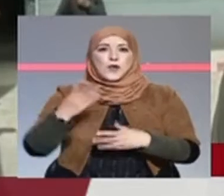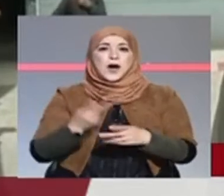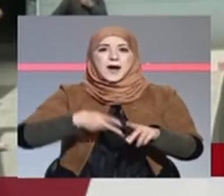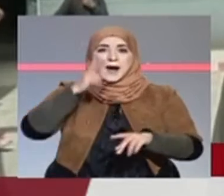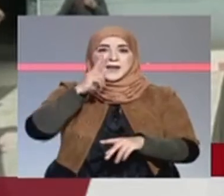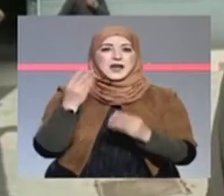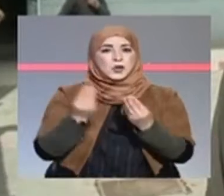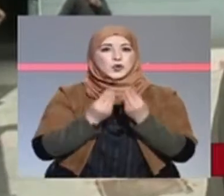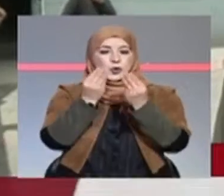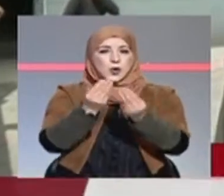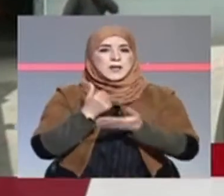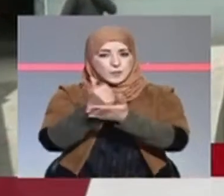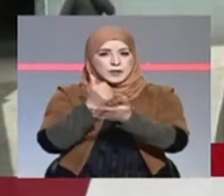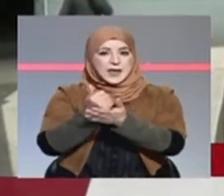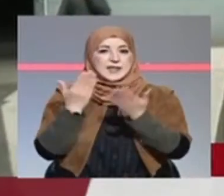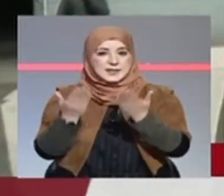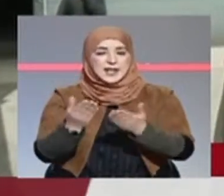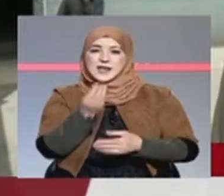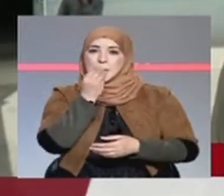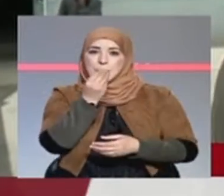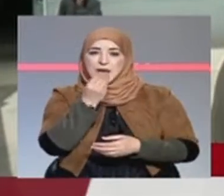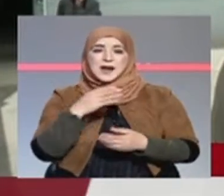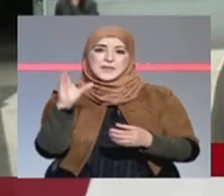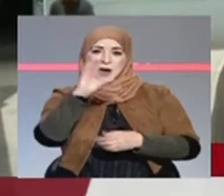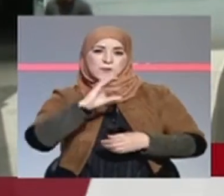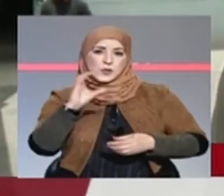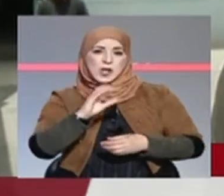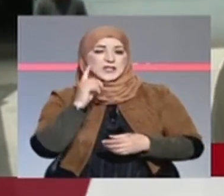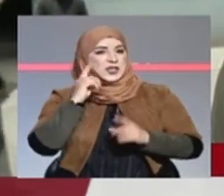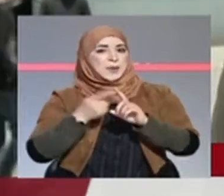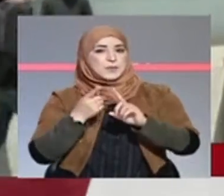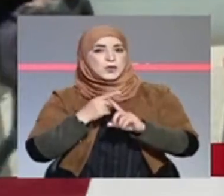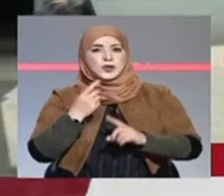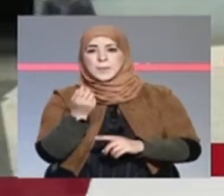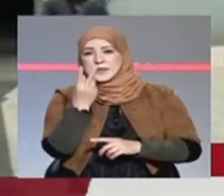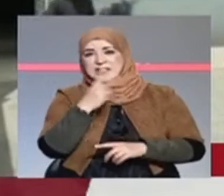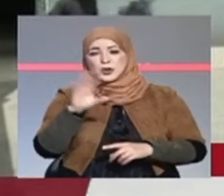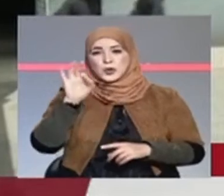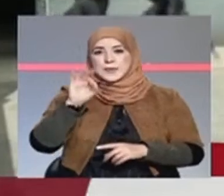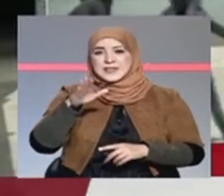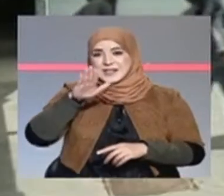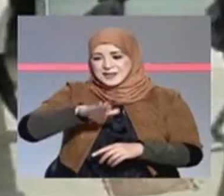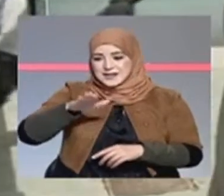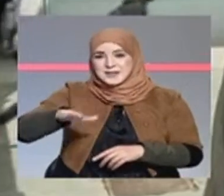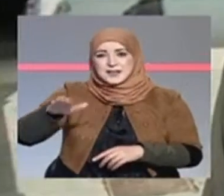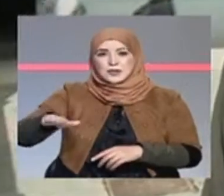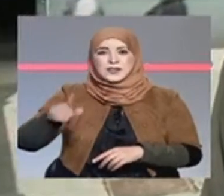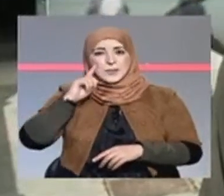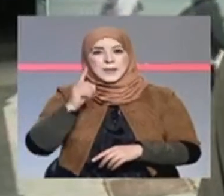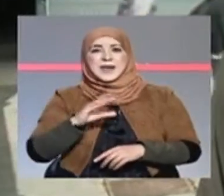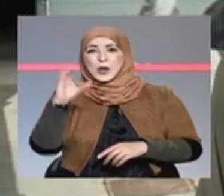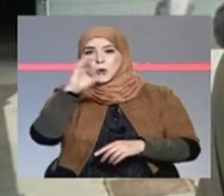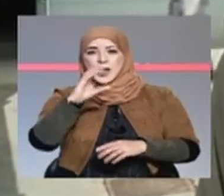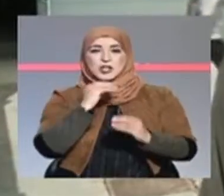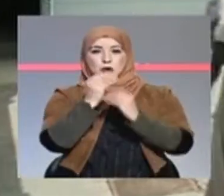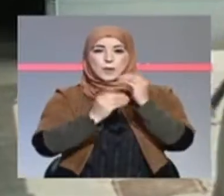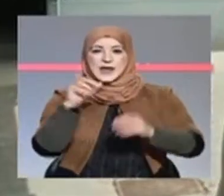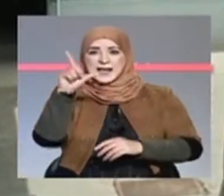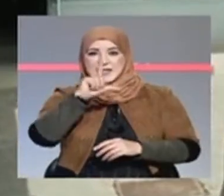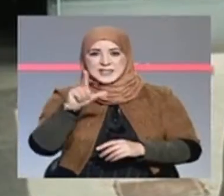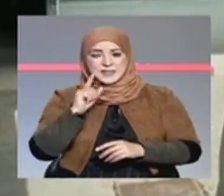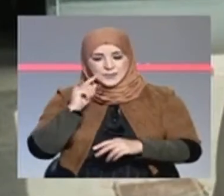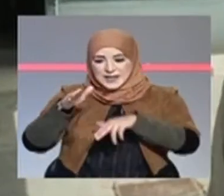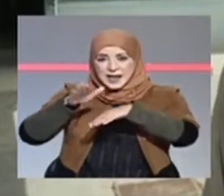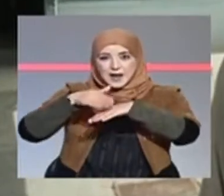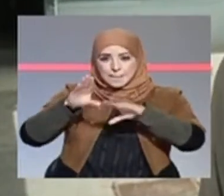يتمتعوا بالاكله المدرسيه مائتين وخمسين بين الاعداديه والمعاهد الاقرب ثلاثه